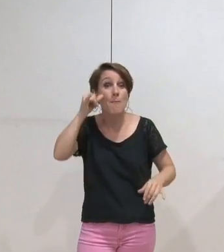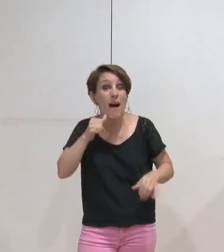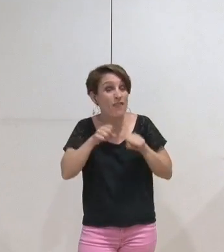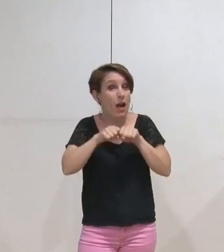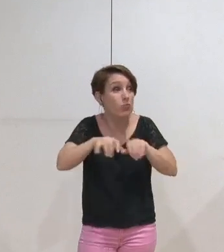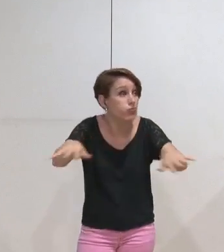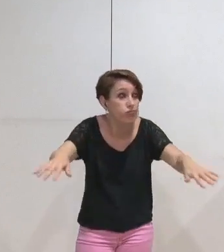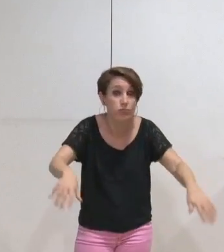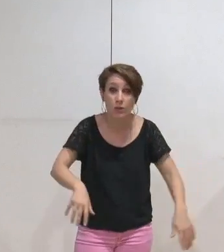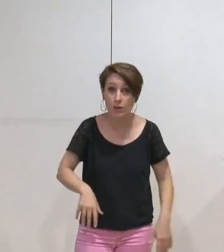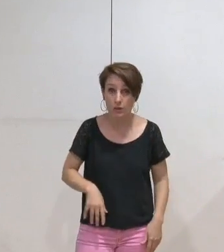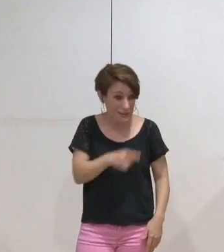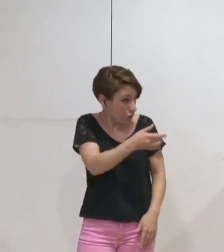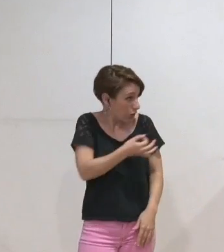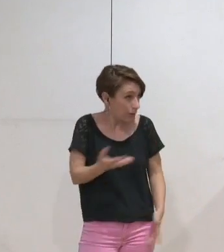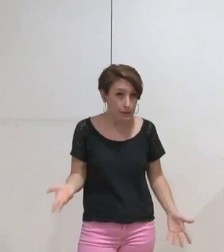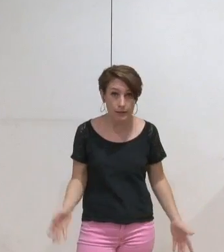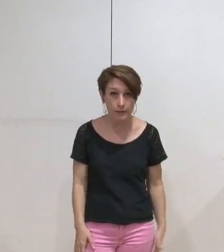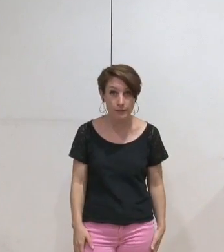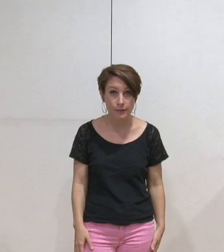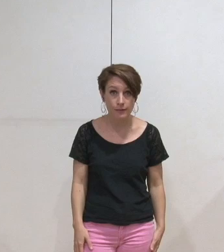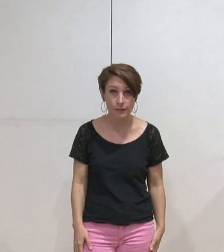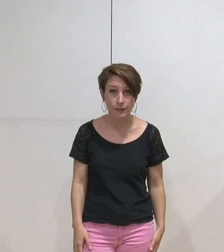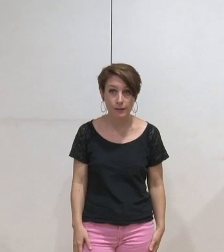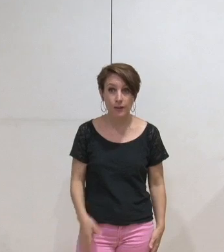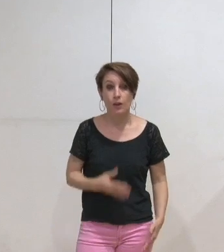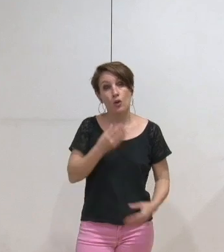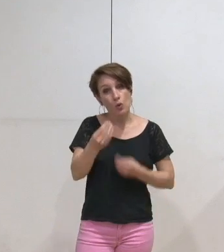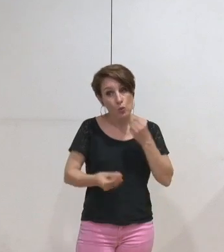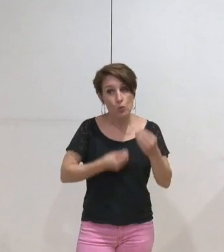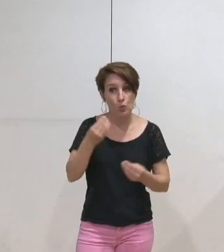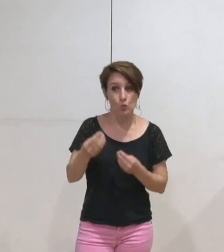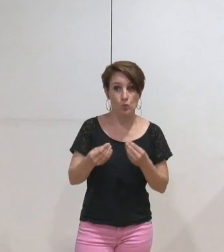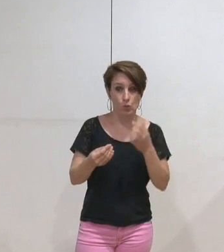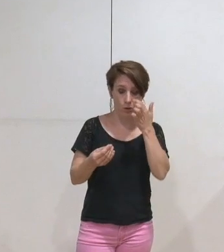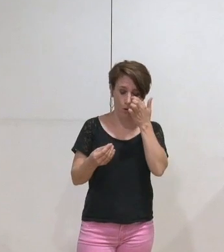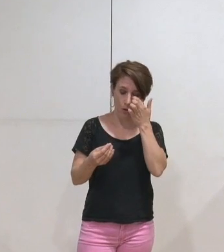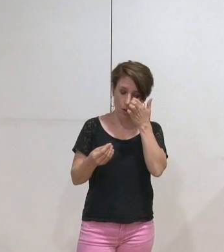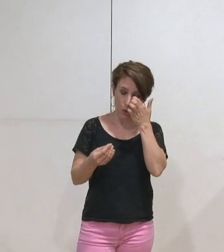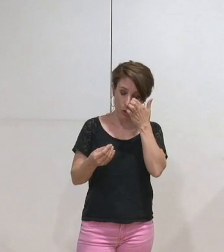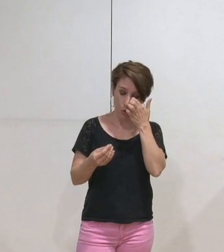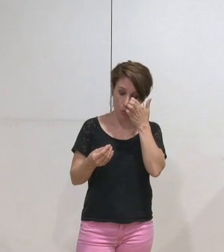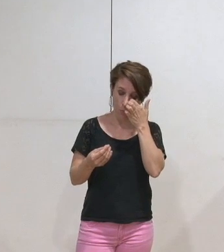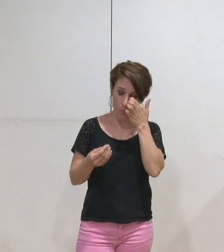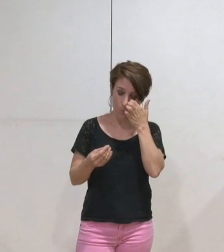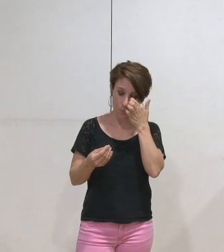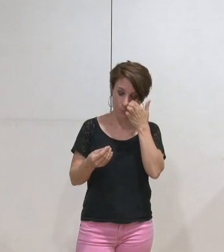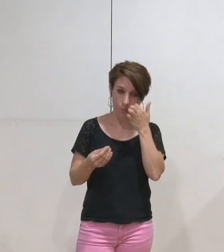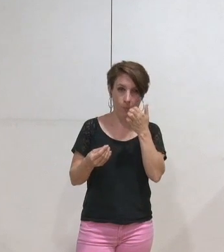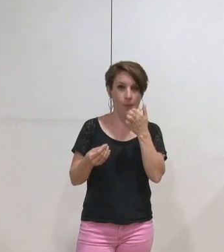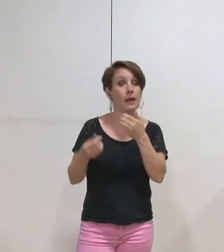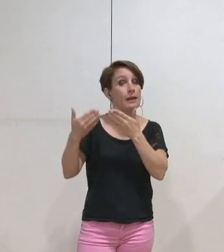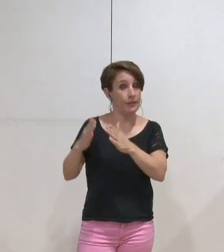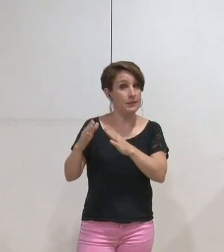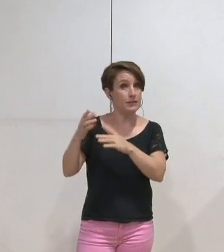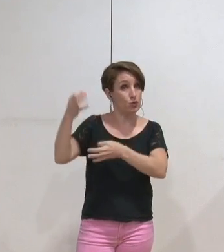généralation des périls en tout gen C'est vous qui le dites ou encore la circulaire la la jurisprudence de la Cour européenne dit